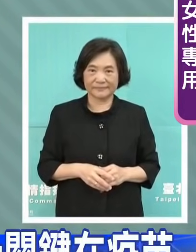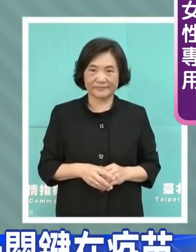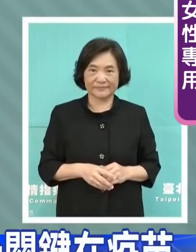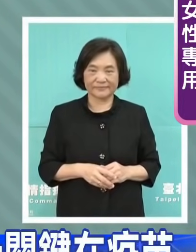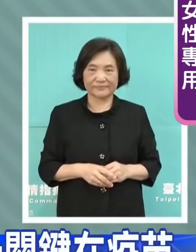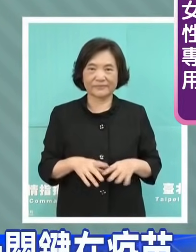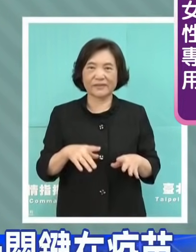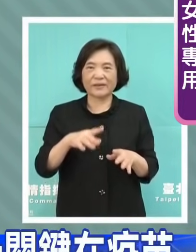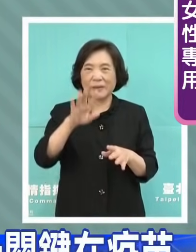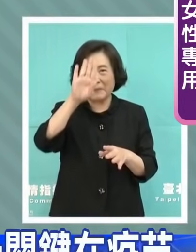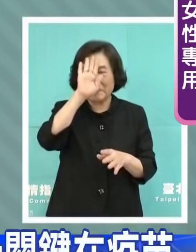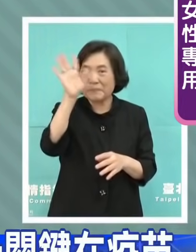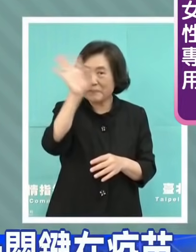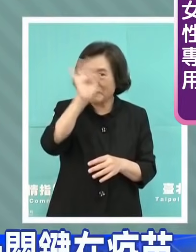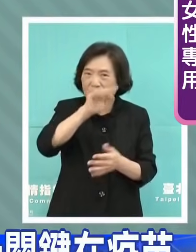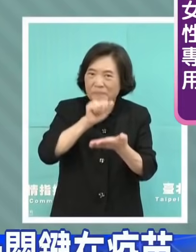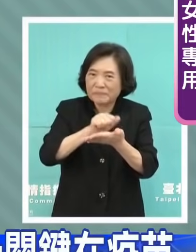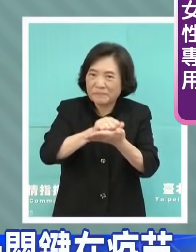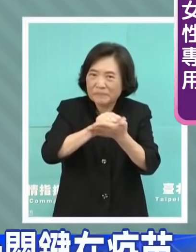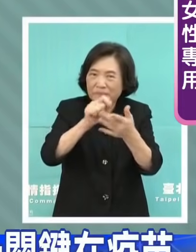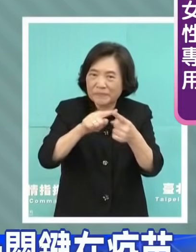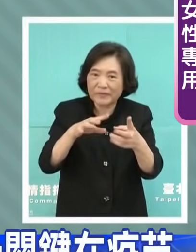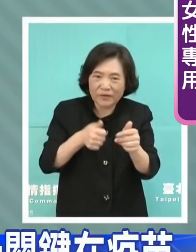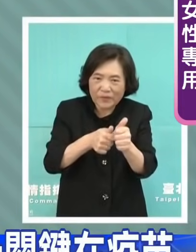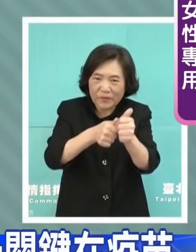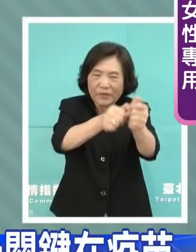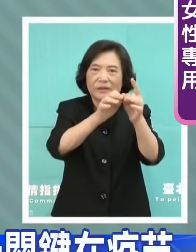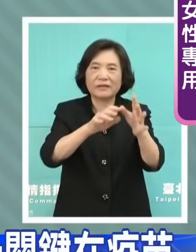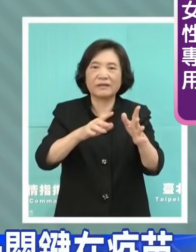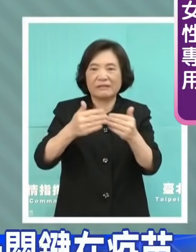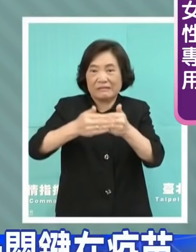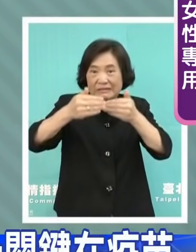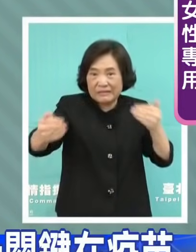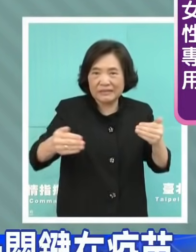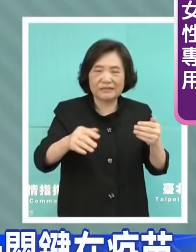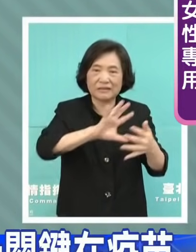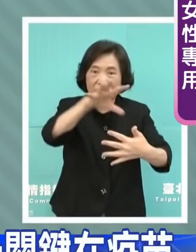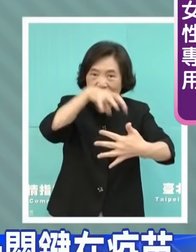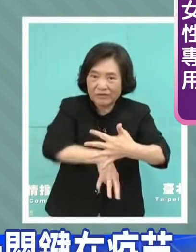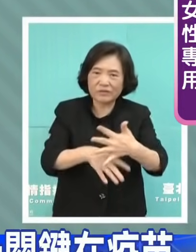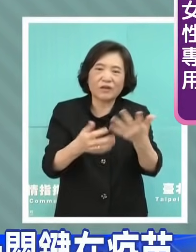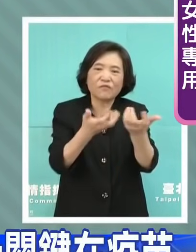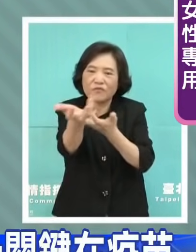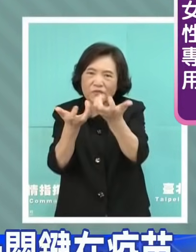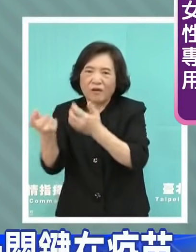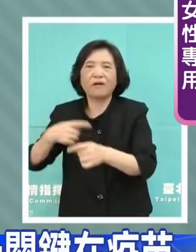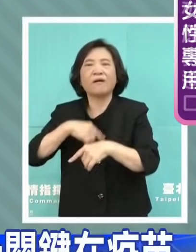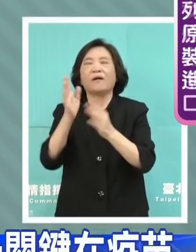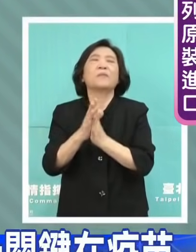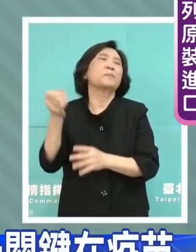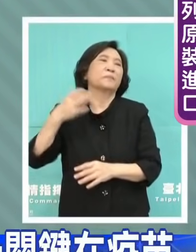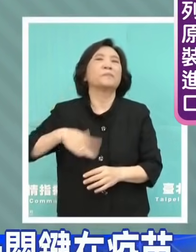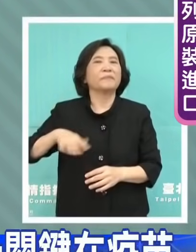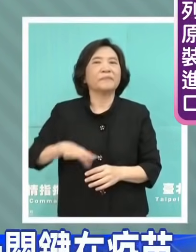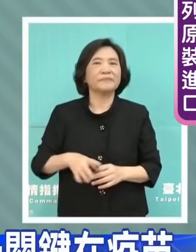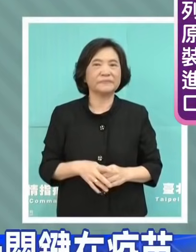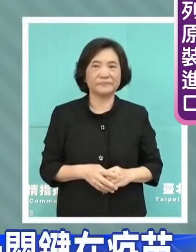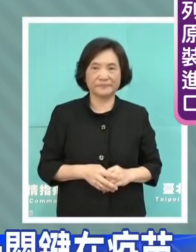这个疫调的哦，隔离的框列的隔离的哈，分流这种都知道了。不过这